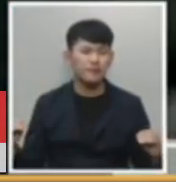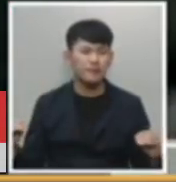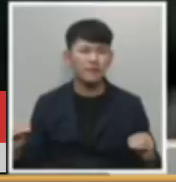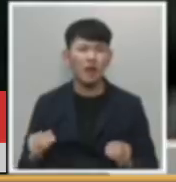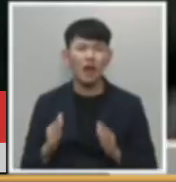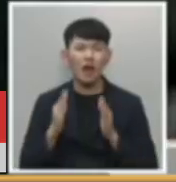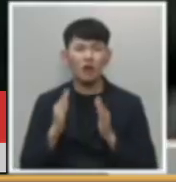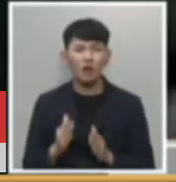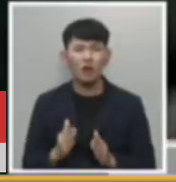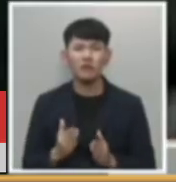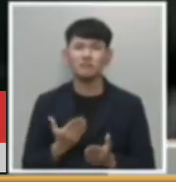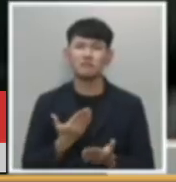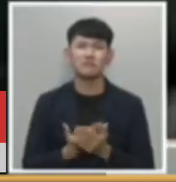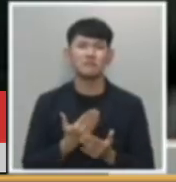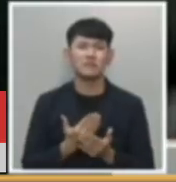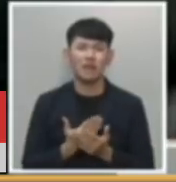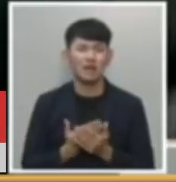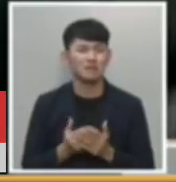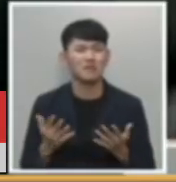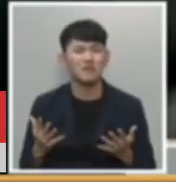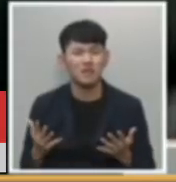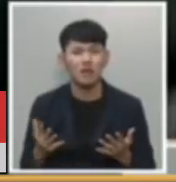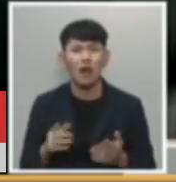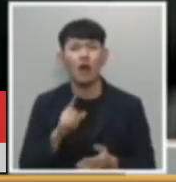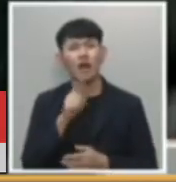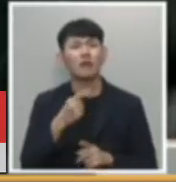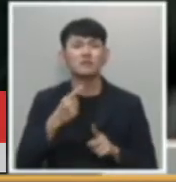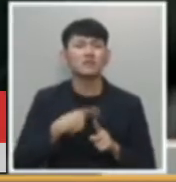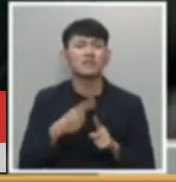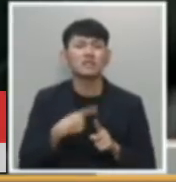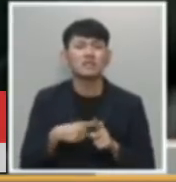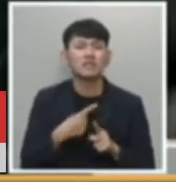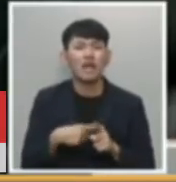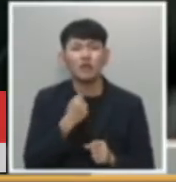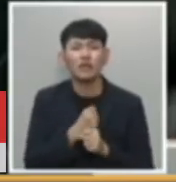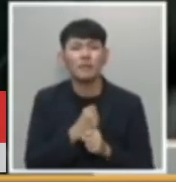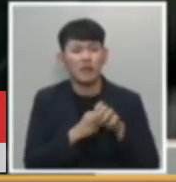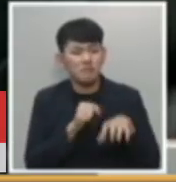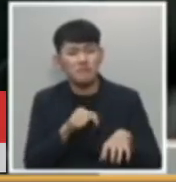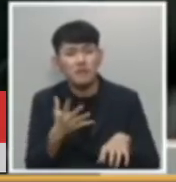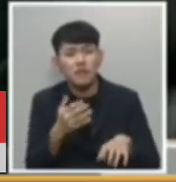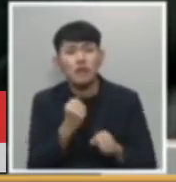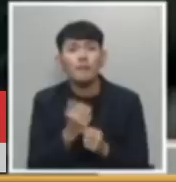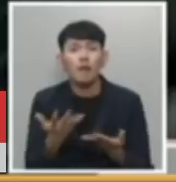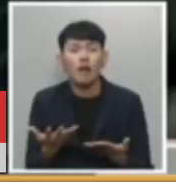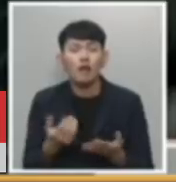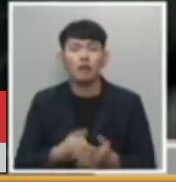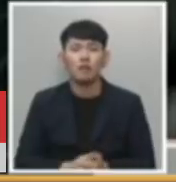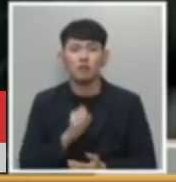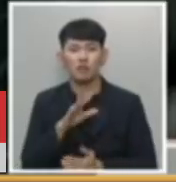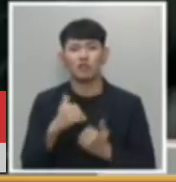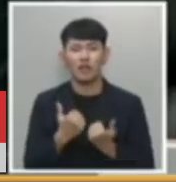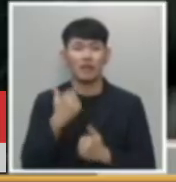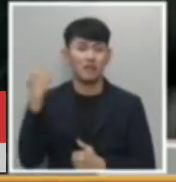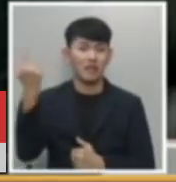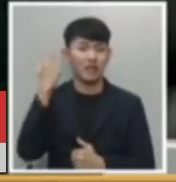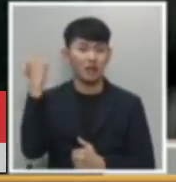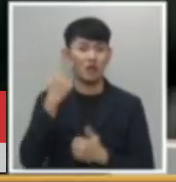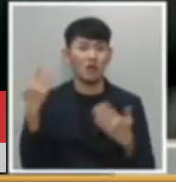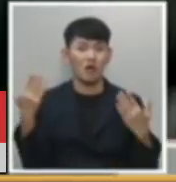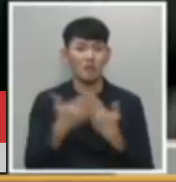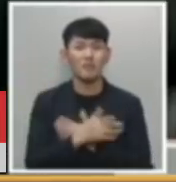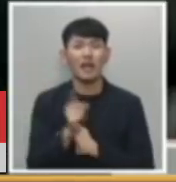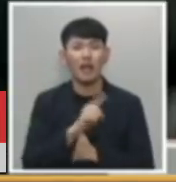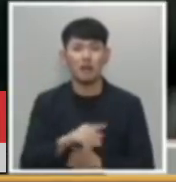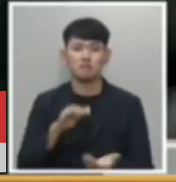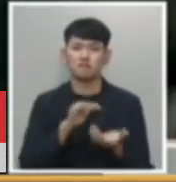นไม่มีเงินเช่าออฟฟิศครับเอาผมถามเอาแล้วไม่มีเช่าออฟฟิศแล้วไปทำอะไรครับเขาบอกว่าเดี๋ยวนี้ครับแถวสีลมเปลี่ยนไปเป็นเปิดคาสิโน